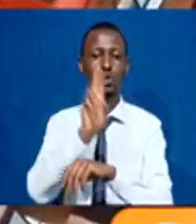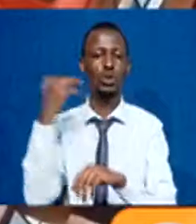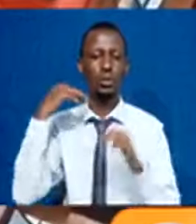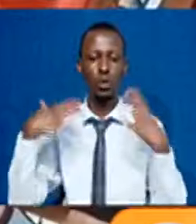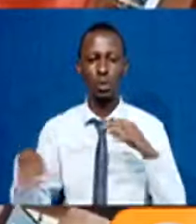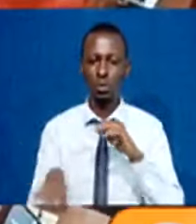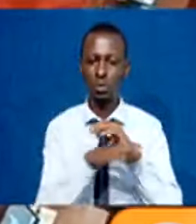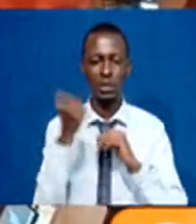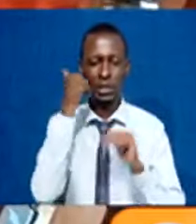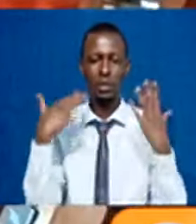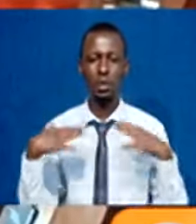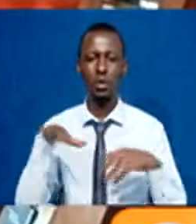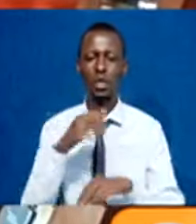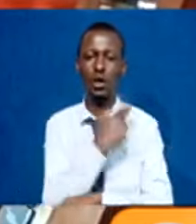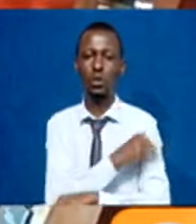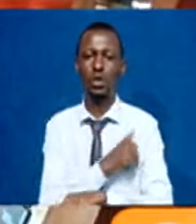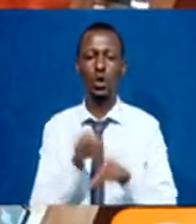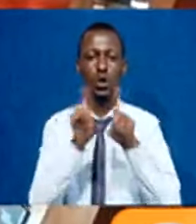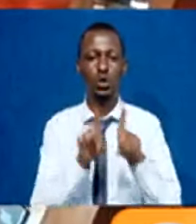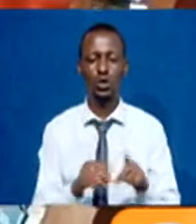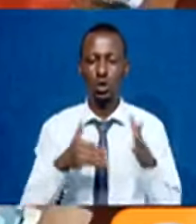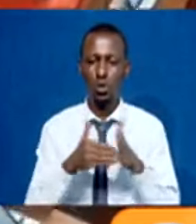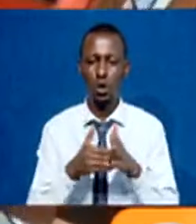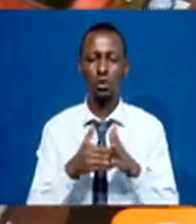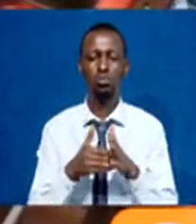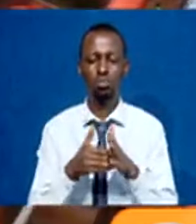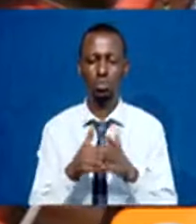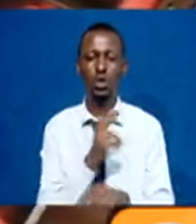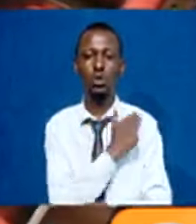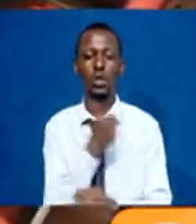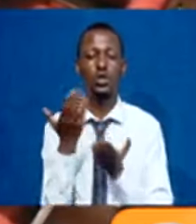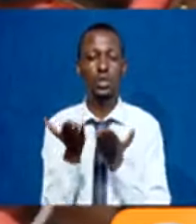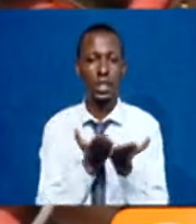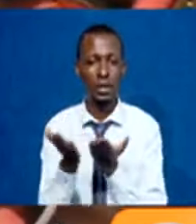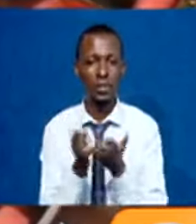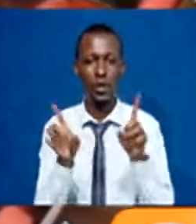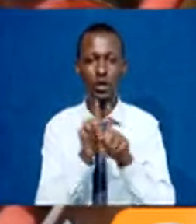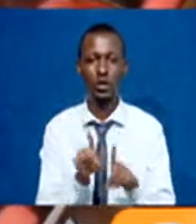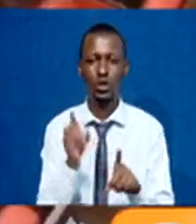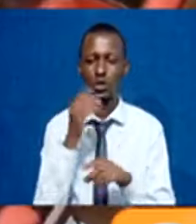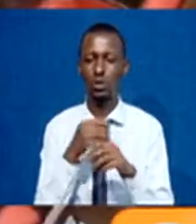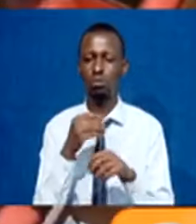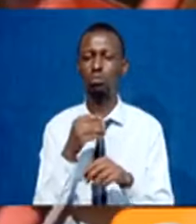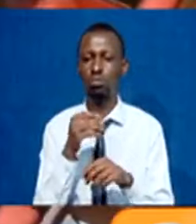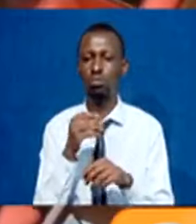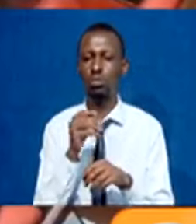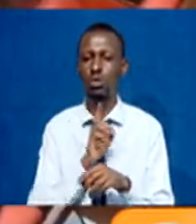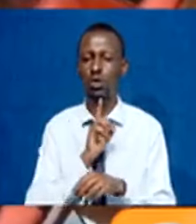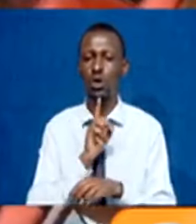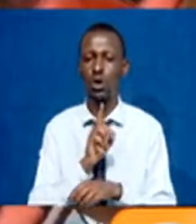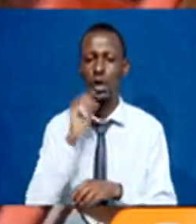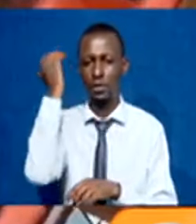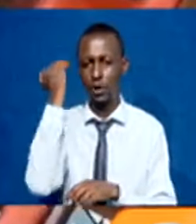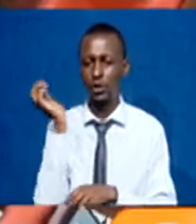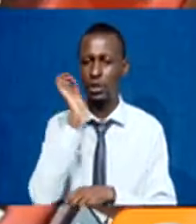kuwafurusha wagonjwa hospitalini, kuvuruga usimamizi wa hospitali ya War Memorial na kupuuza amri ya mahakama ya ardhi na mazingira.